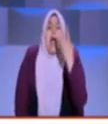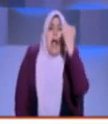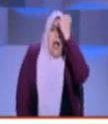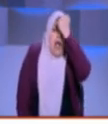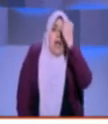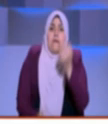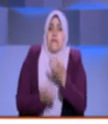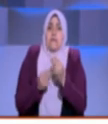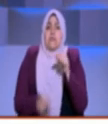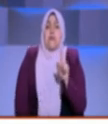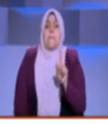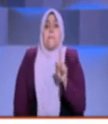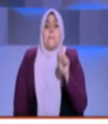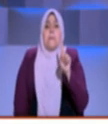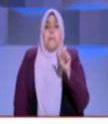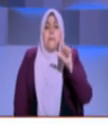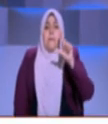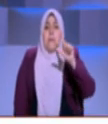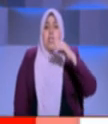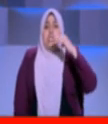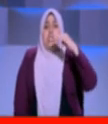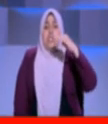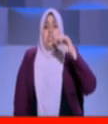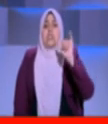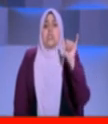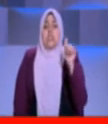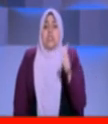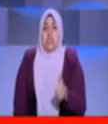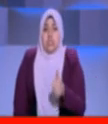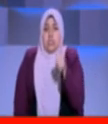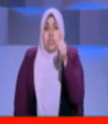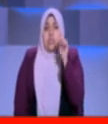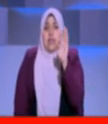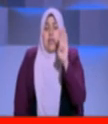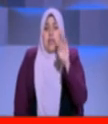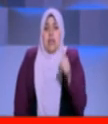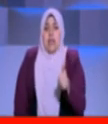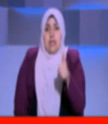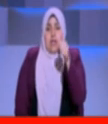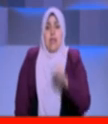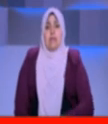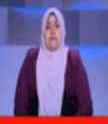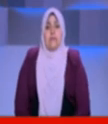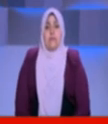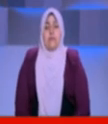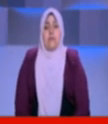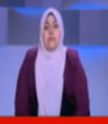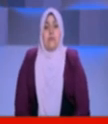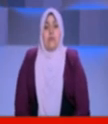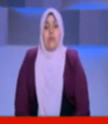الإصابات. بلجيكا التي تضم مقر الاتحاد الأوروبي ومقر حلف شمال الأطلسي الناتو. إلى هولندا أيضا التي